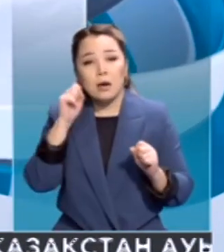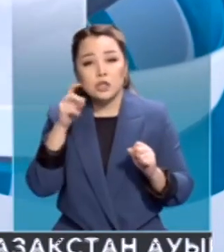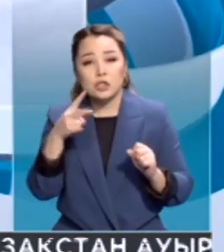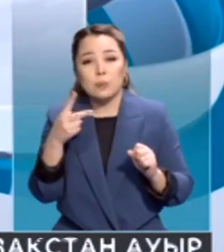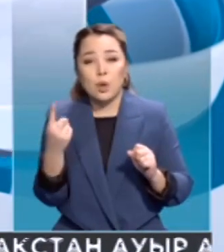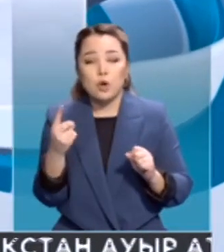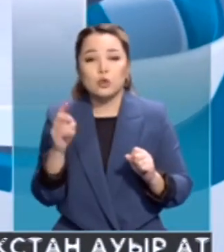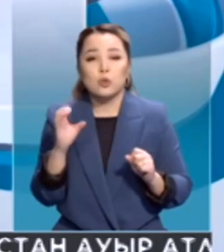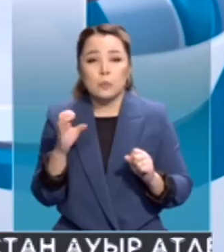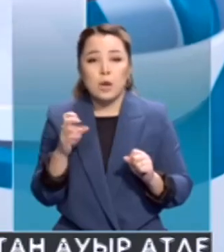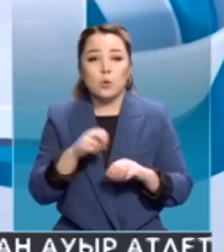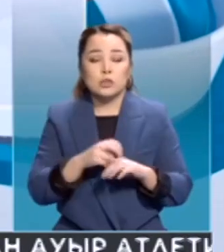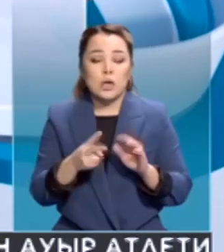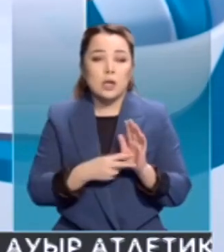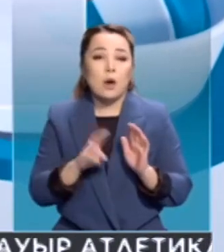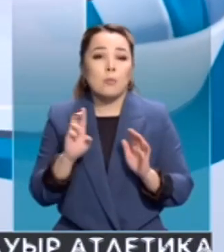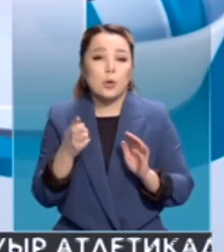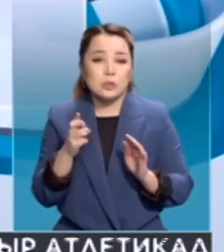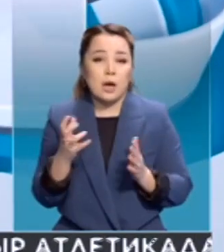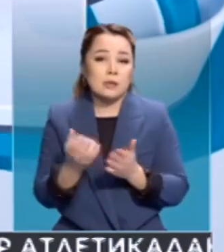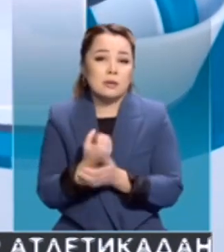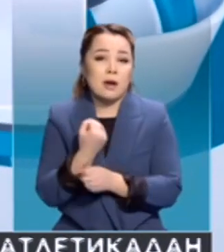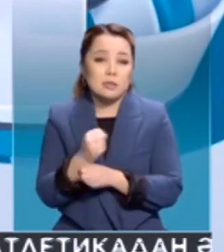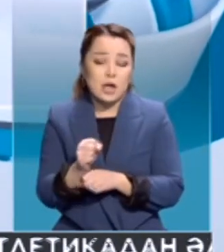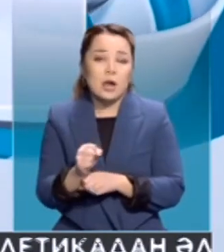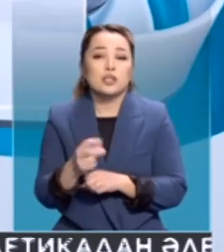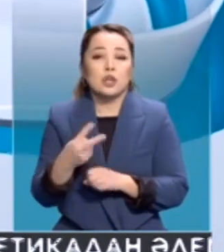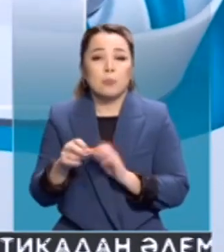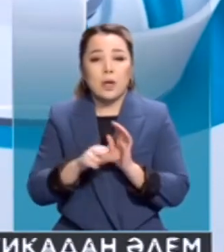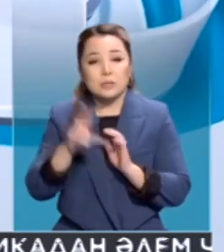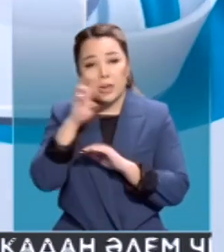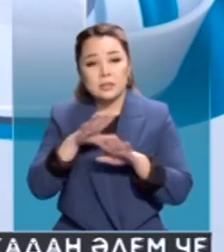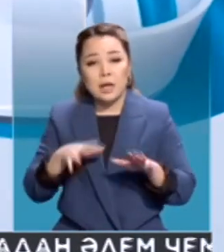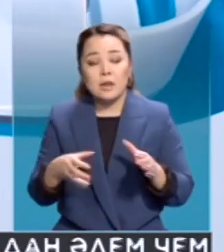күміс, 17 қола медальді еленіп, құрлықтағы 26 елдің